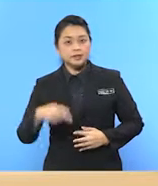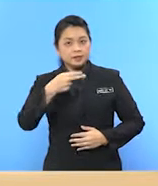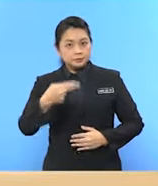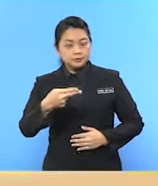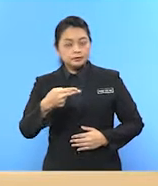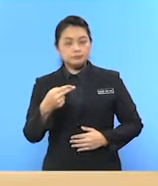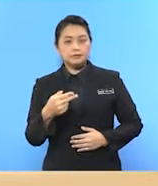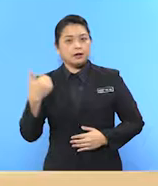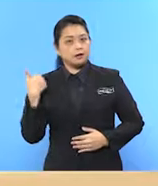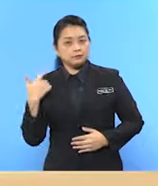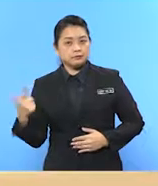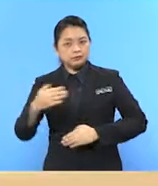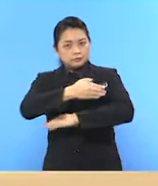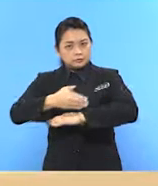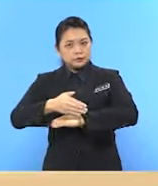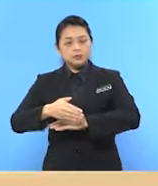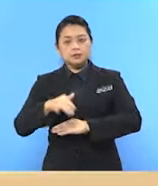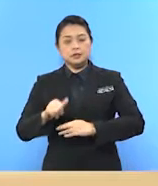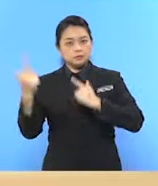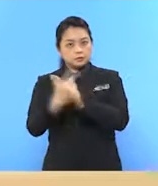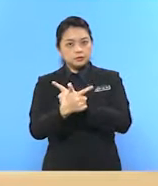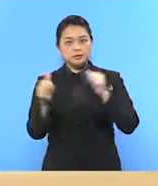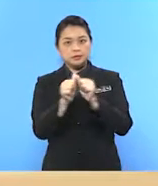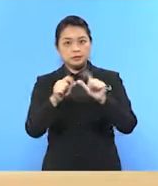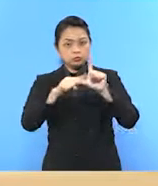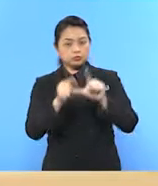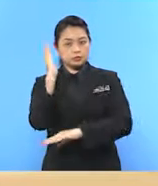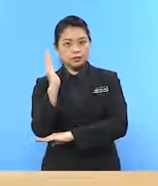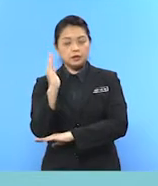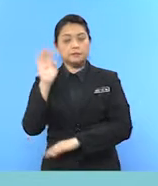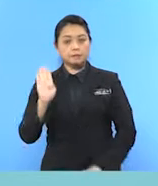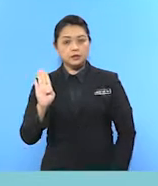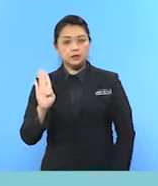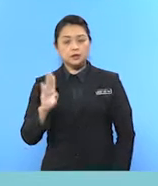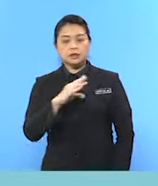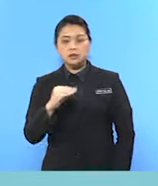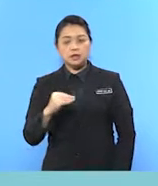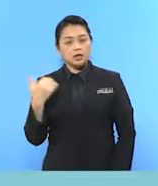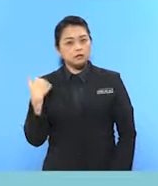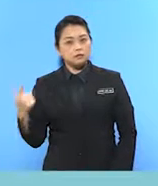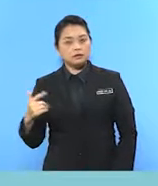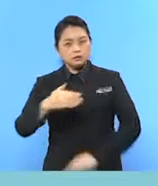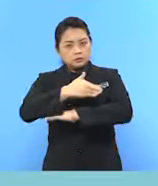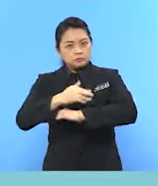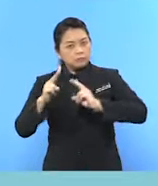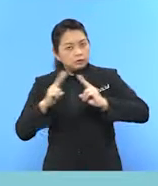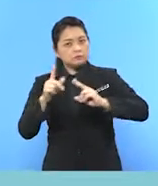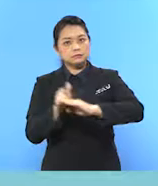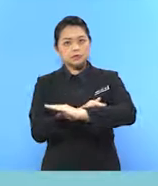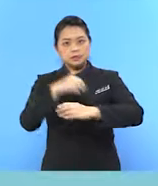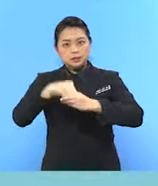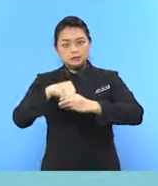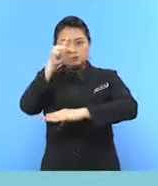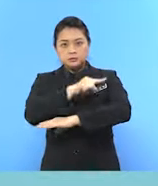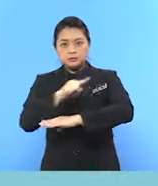Hipotenus merupakan sisi yang bertentangan dengan sudut tegak B dan merupakan sisi terpanjang bagi